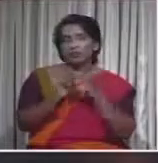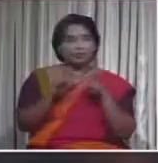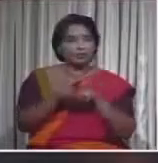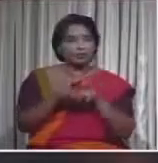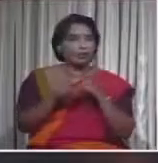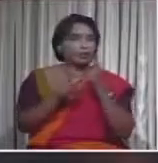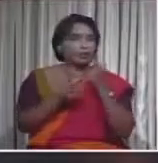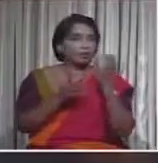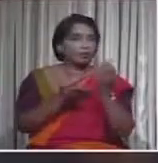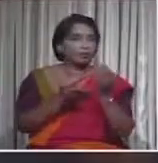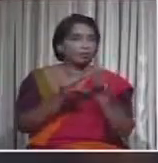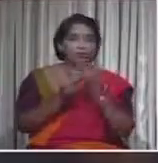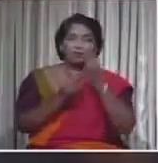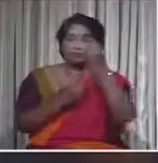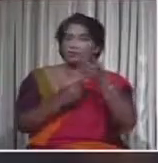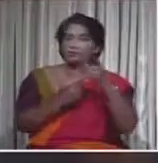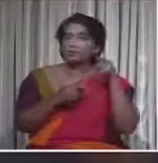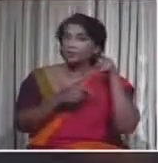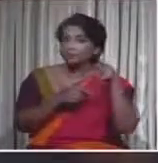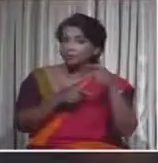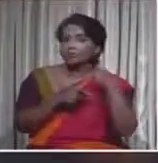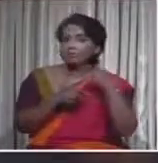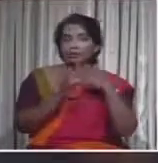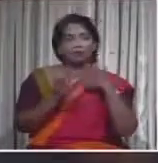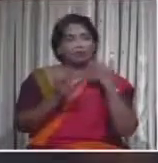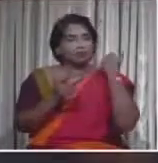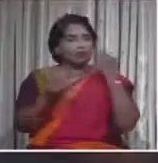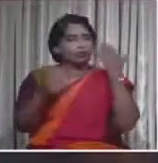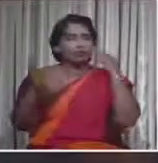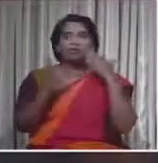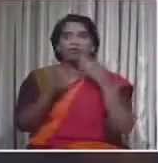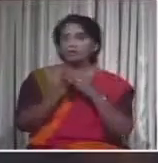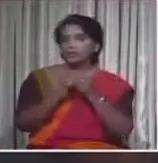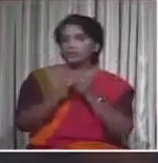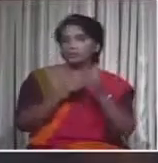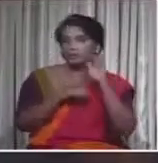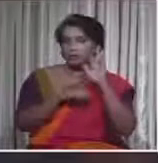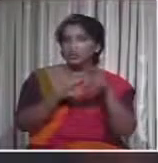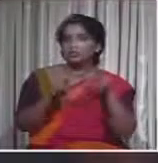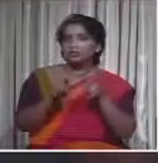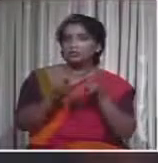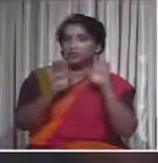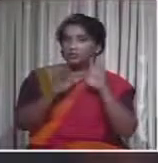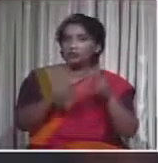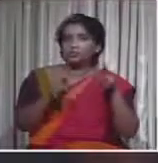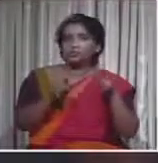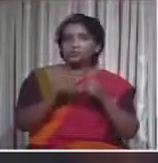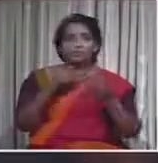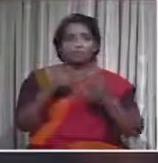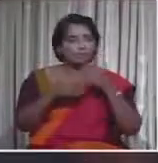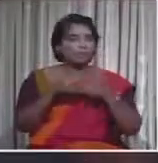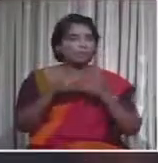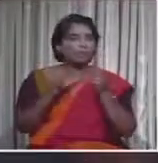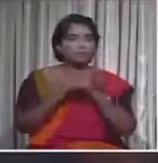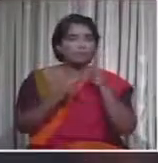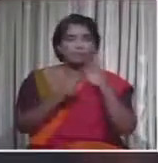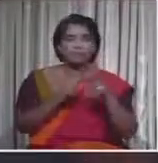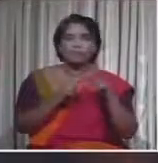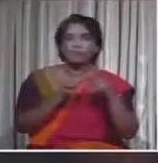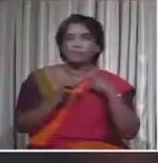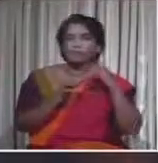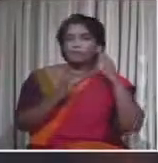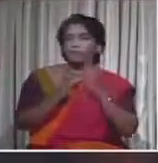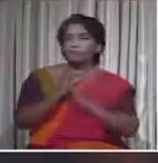ප්‍රතිපාදන වෙන් කරලා දීලා තියෙන්නේ. ඔබතුමාලත් ඉතාම සද්භාවයෙන් මේ වැඩේට නායකත්වය දීලා තියෙනවා. නමුත් ඒ ඉදිකිරීම කටයුතු පිළිබඳව